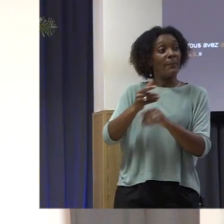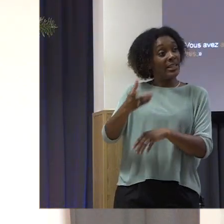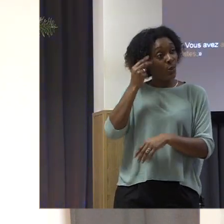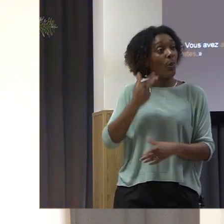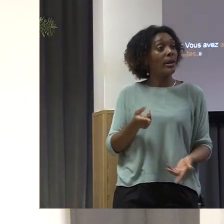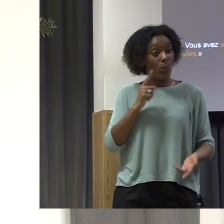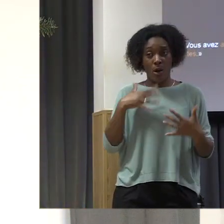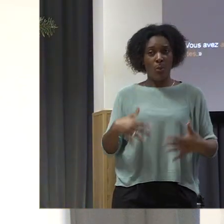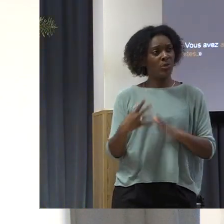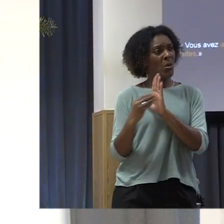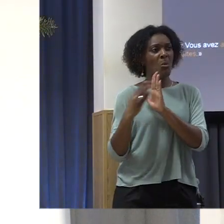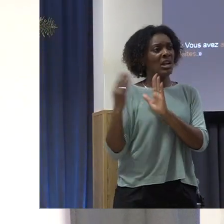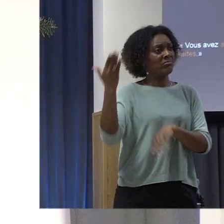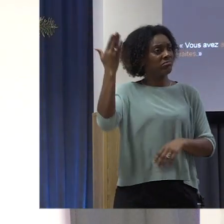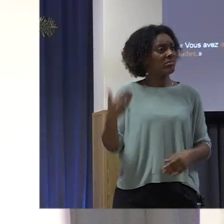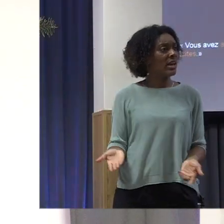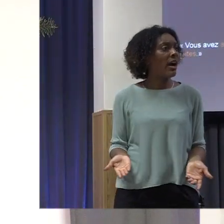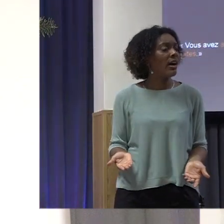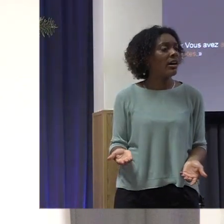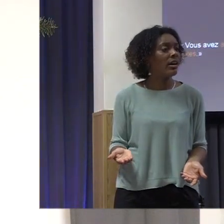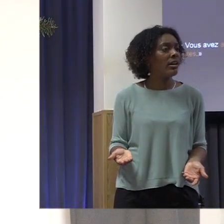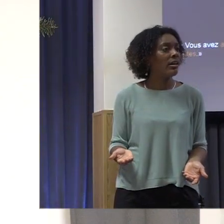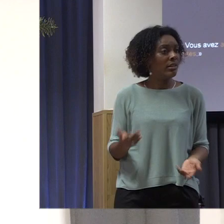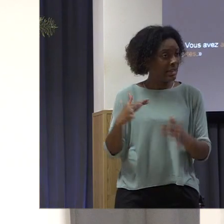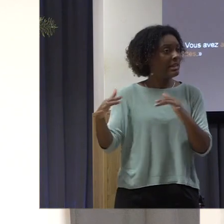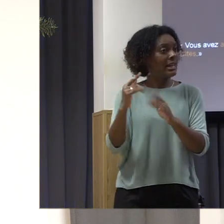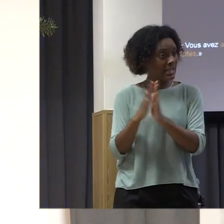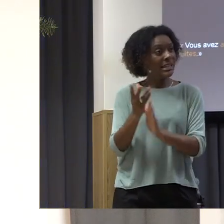comment vous devez vous conduire pour plaire à Dieu.